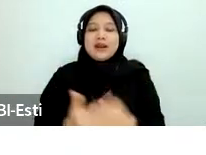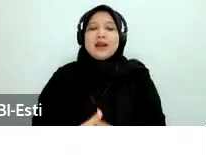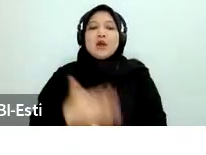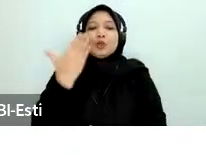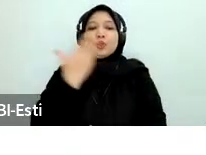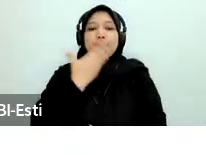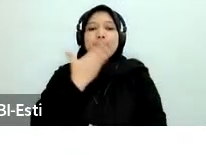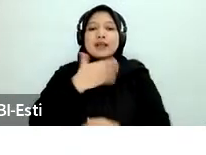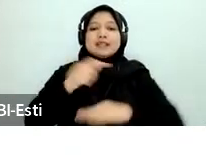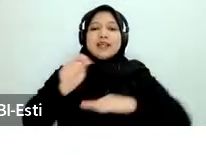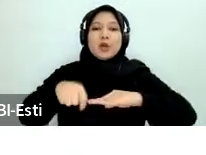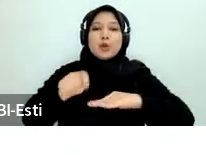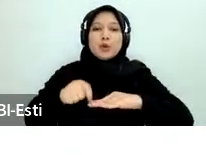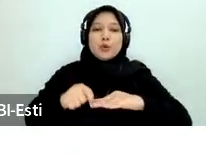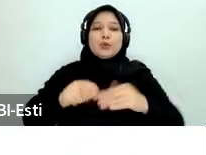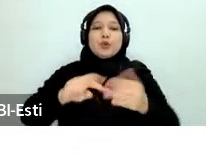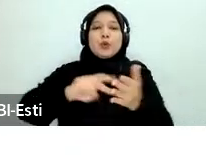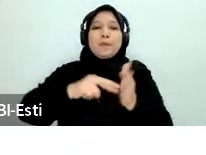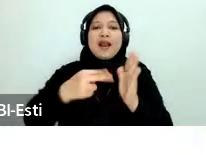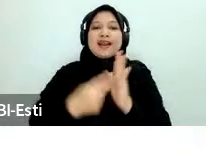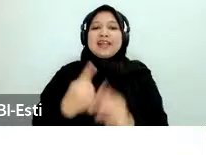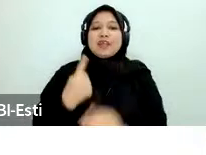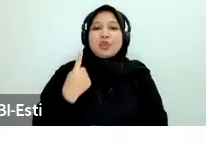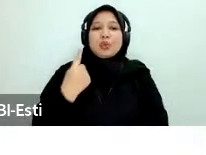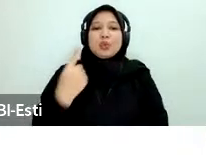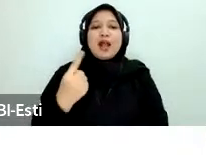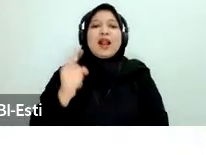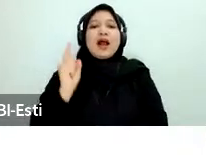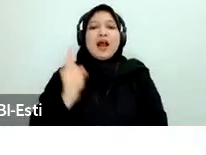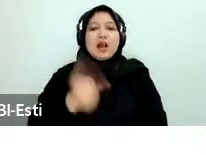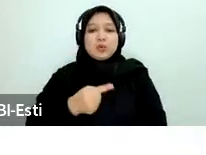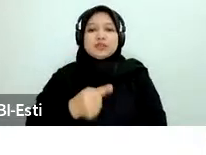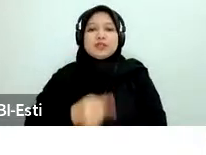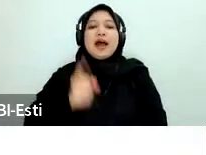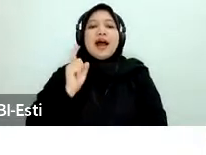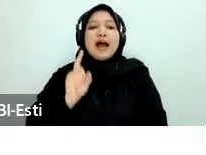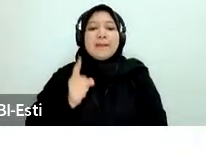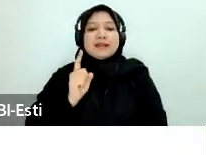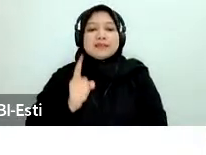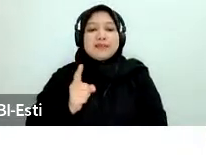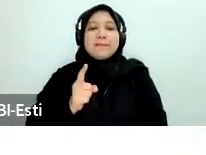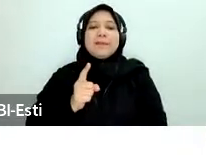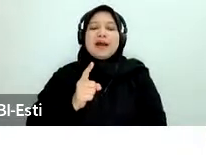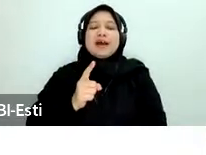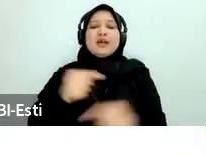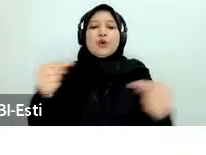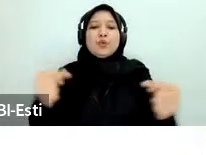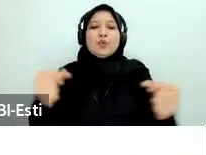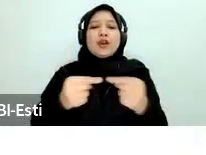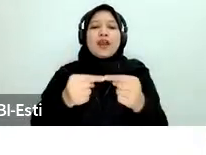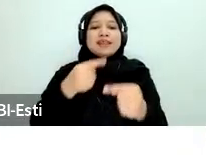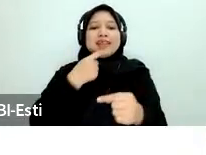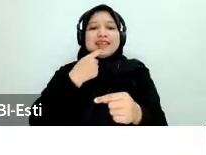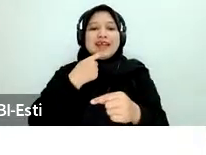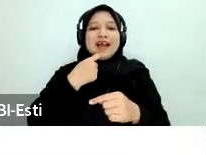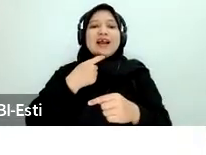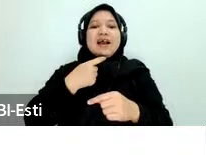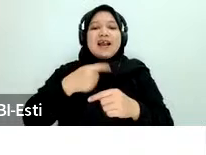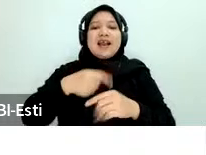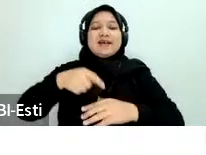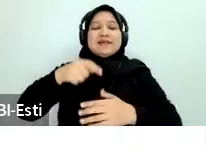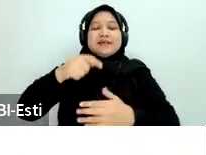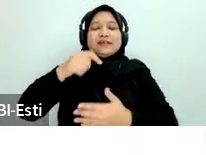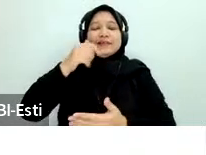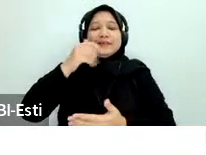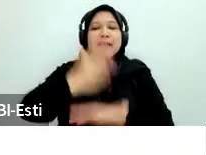hukum harus bermakna tunggal karena dia punya konsekuensi pada kualitas kepastian hukum kalau karena kalau dari pengalaman